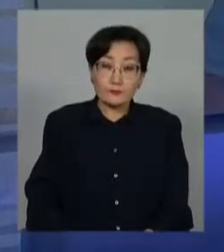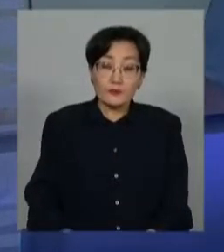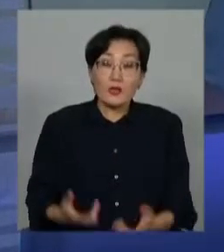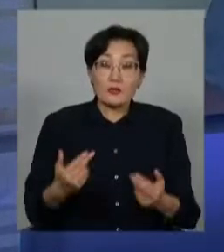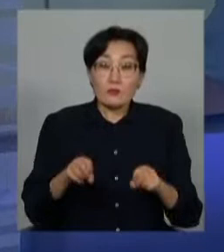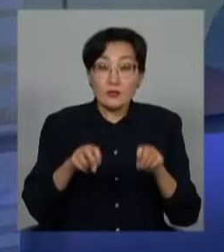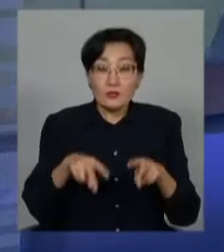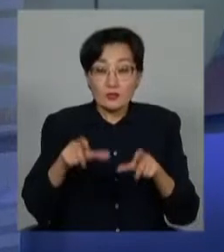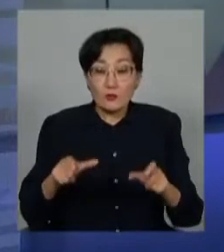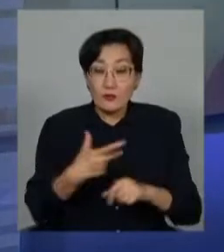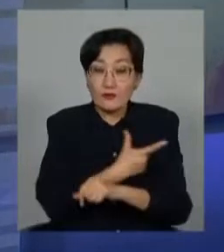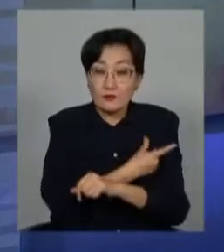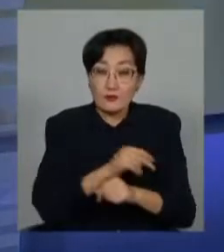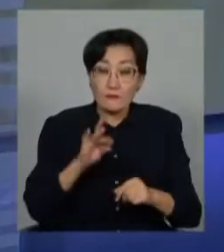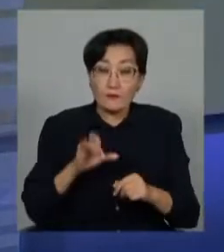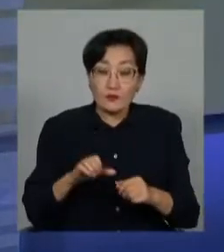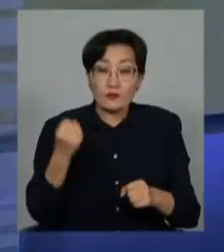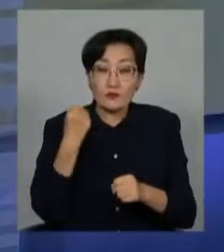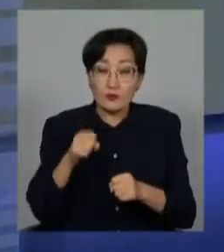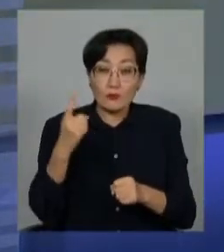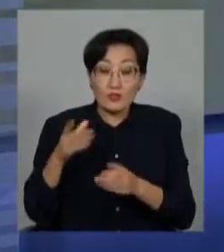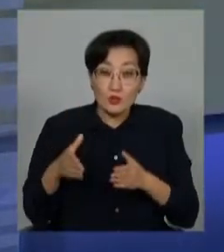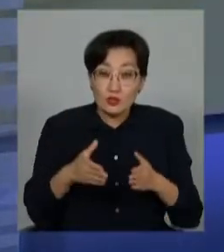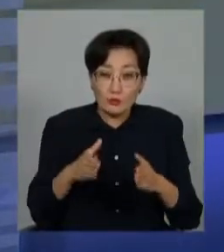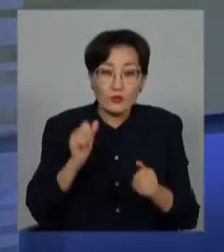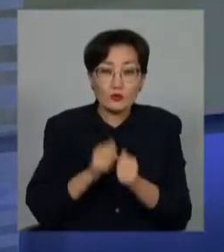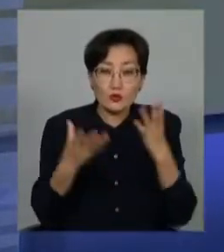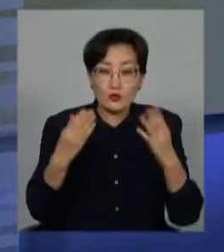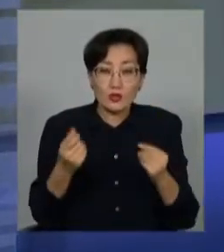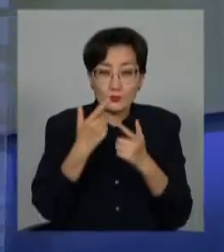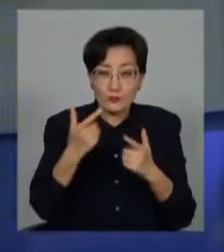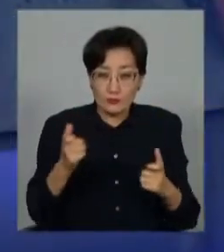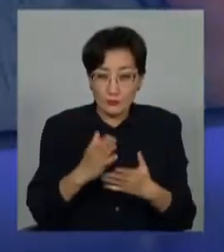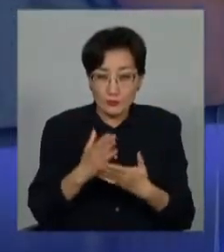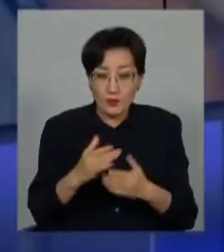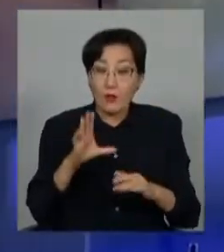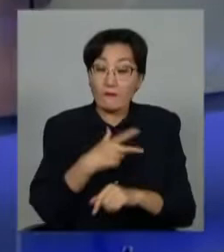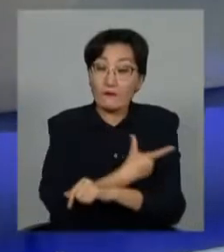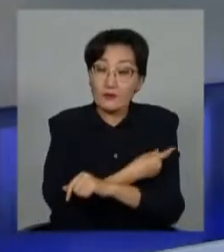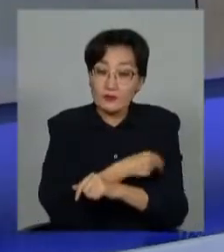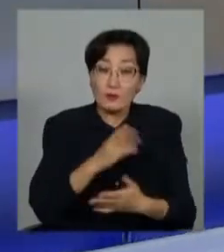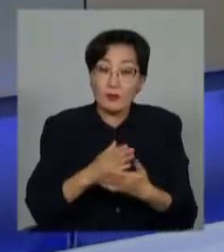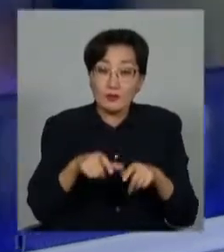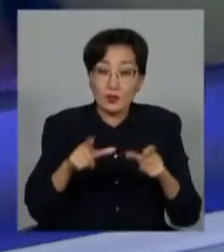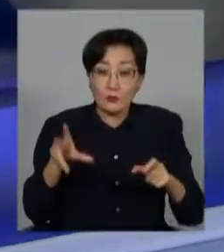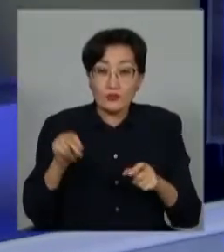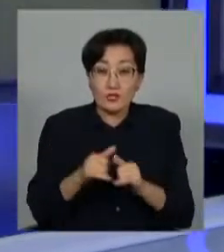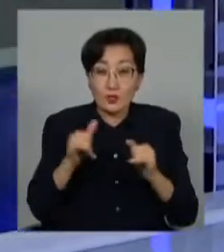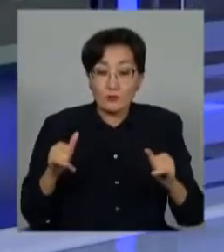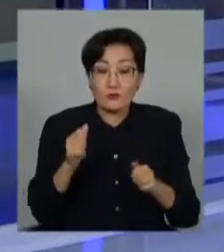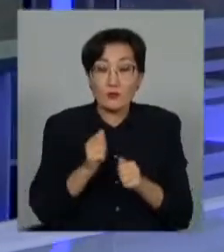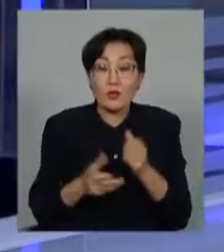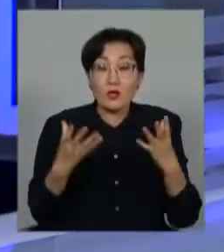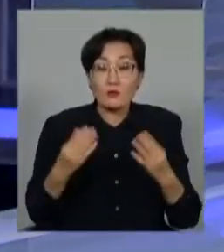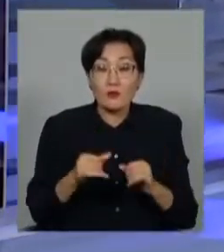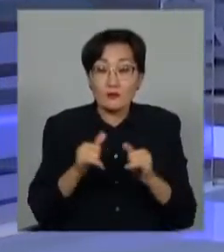Иә, мамандар екпе ғана вирусты жеңудің жалғыз жол екенін күнде ескертеді. Ал вакциналанған адамдар саны артқан сайын